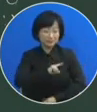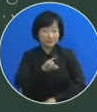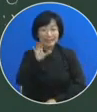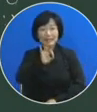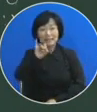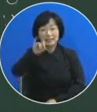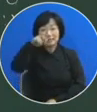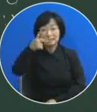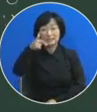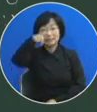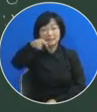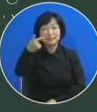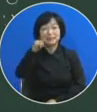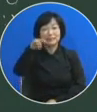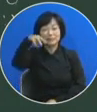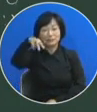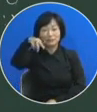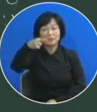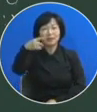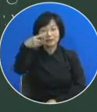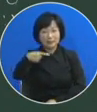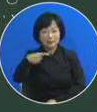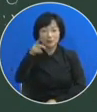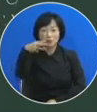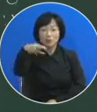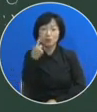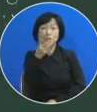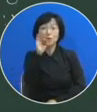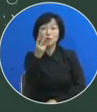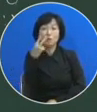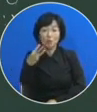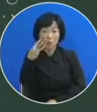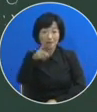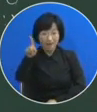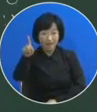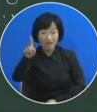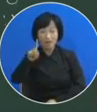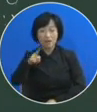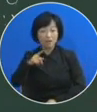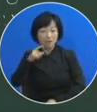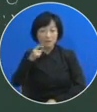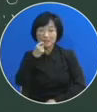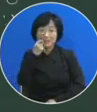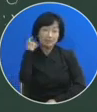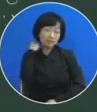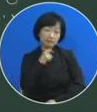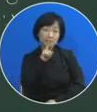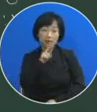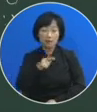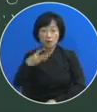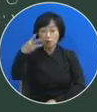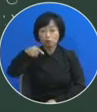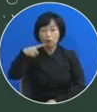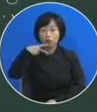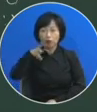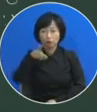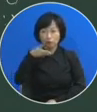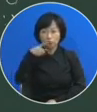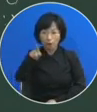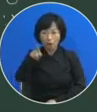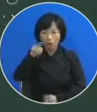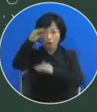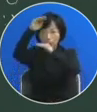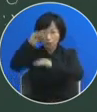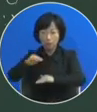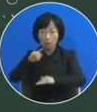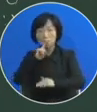사람이 나와서 얘기했어요. And at that time, there was this one bishop, Ignatius Loyola, who said. 루트 말이 맞다. Luther's words are right. 성경에 대로